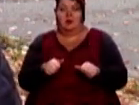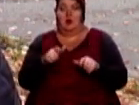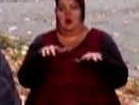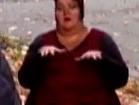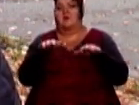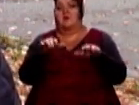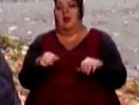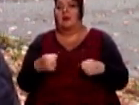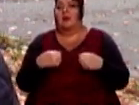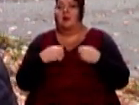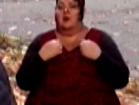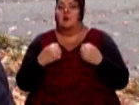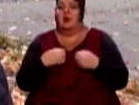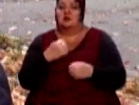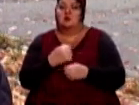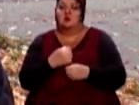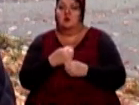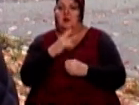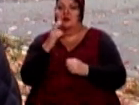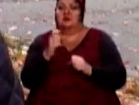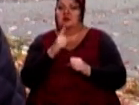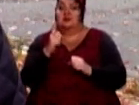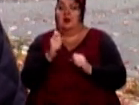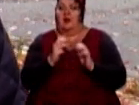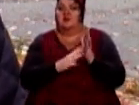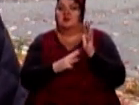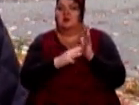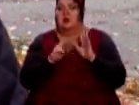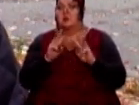влада намагається зробити за 80 мільйонів.